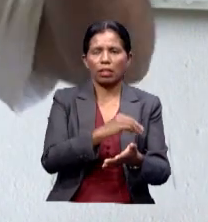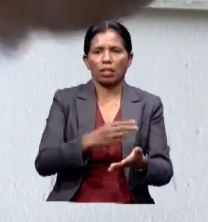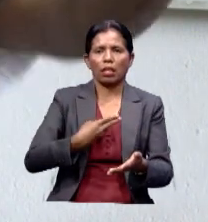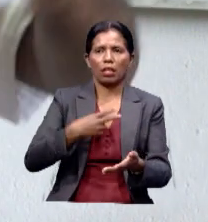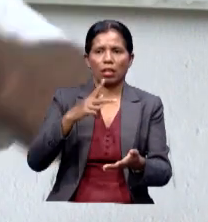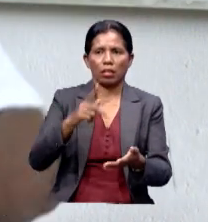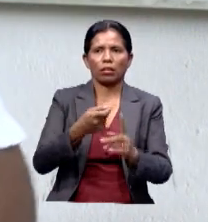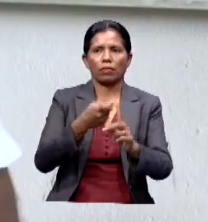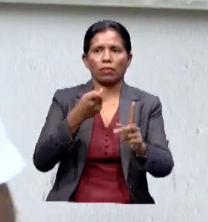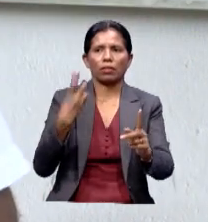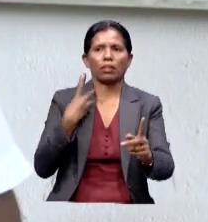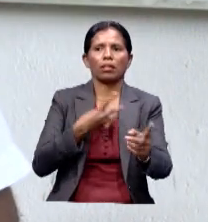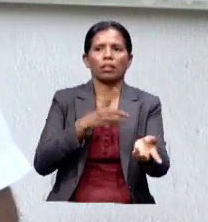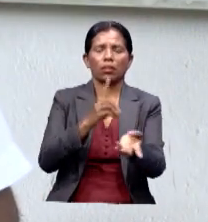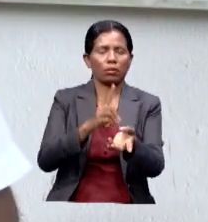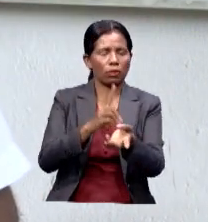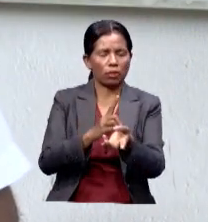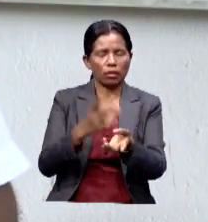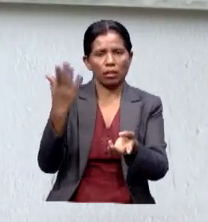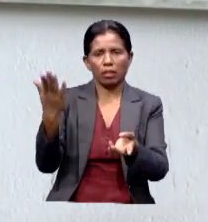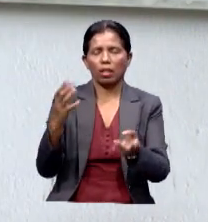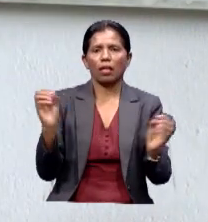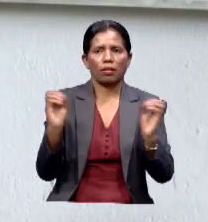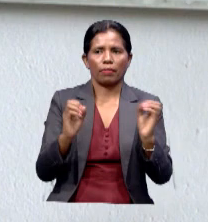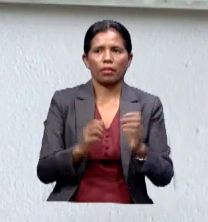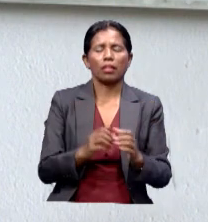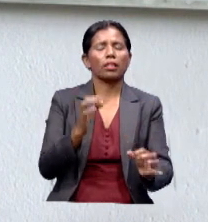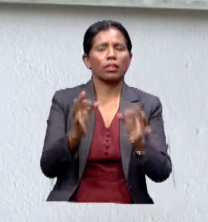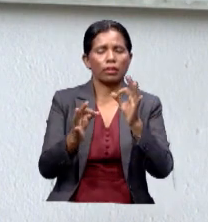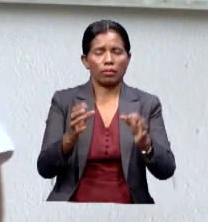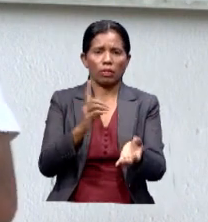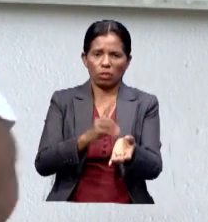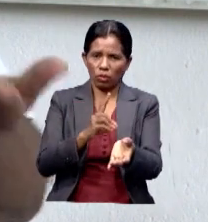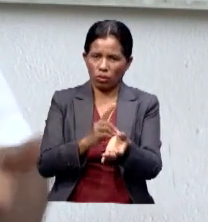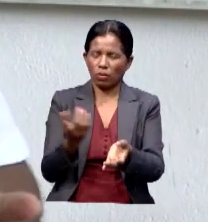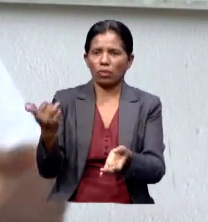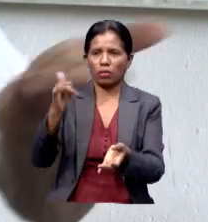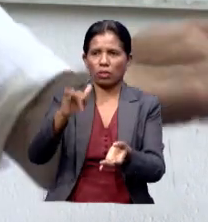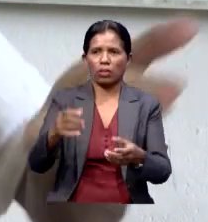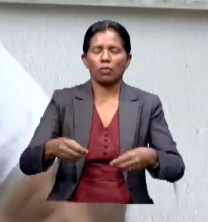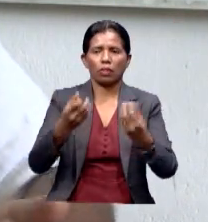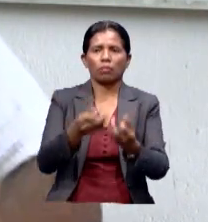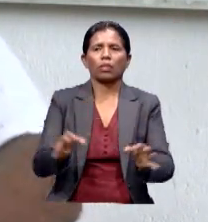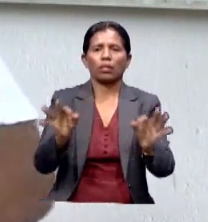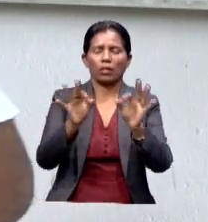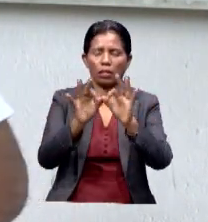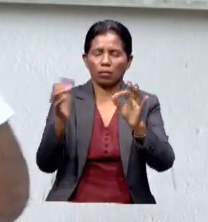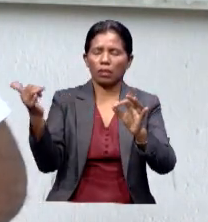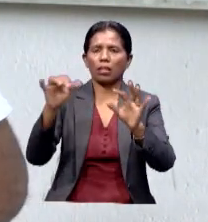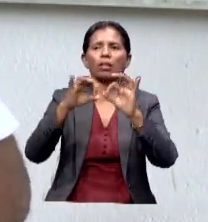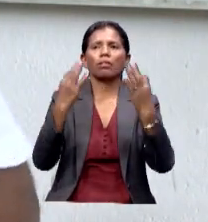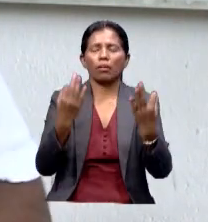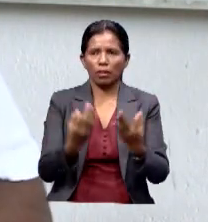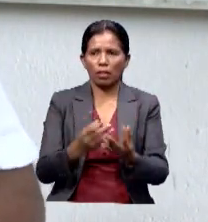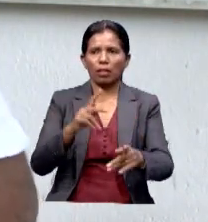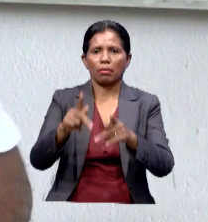ne musuh ya itene dokter sira kalai, musuh ya dokter sira kalai. Sebahira dokter sira ne bemak hansa fo periode ba sira ne familia, oka ema sira